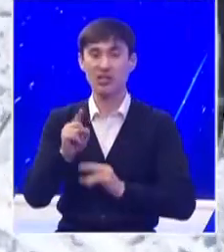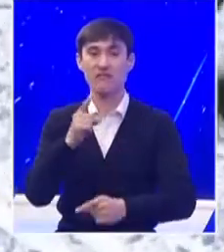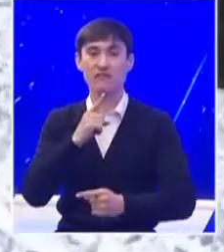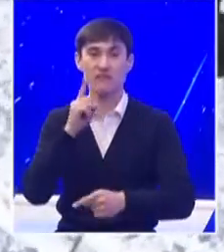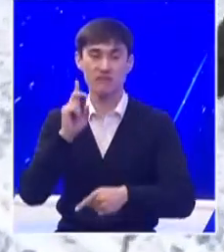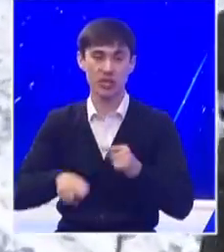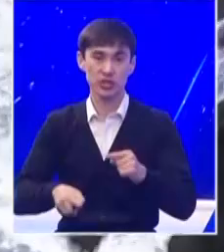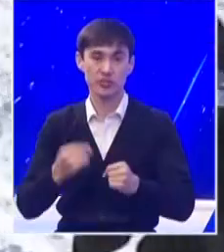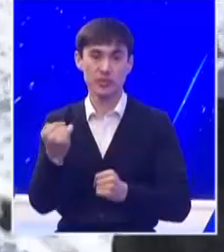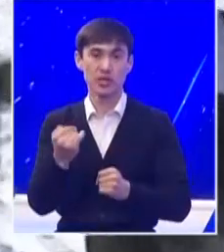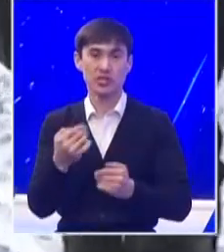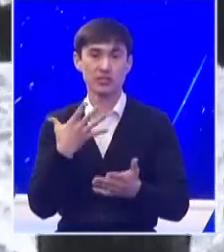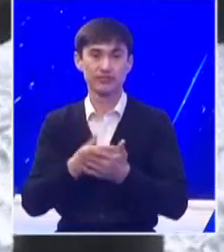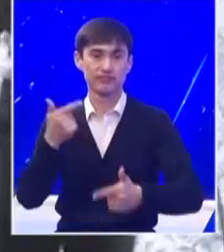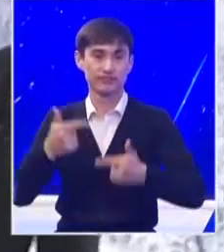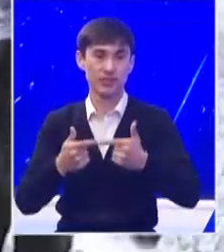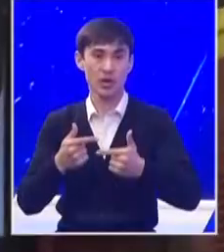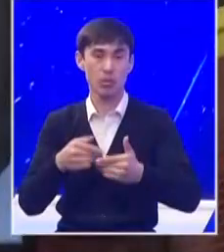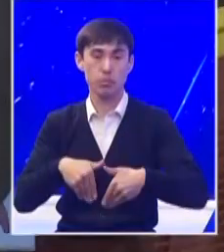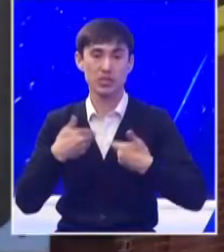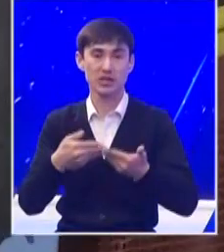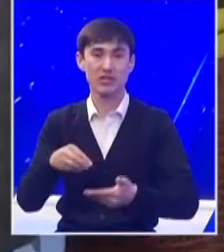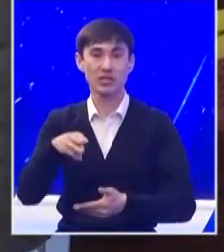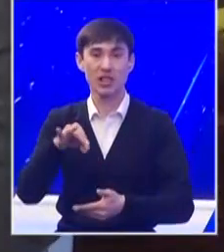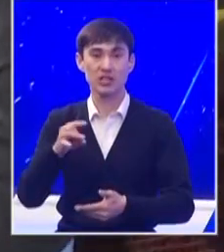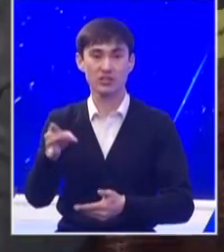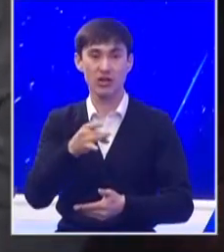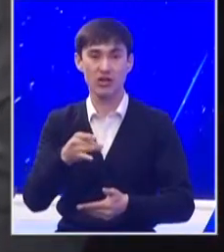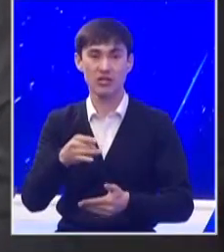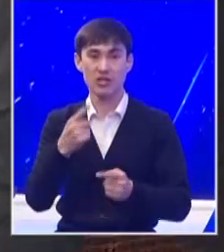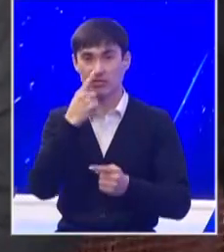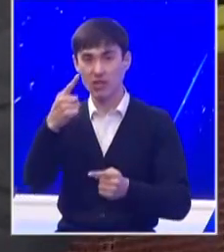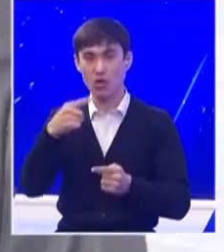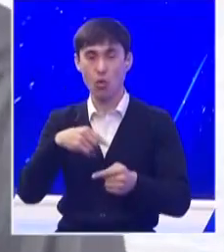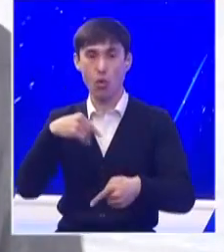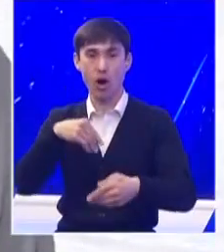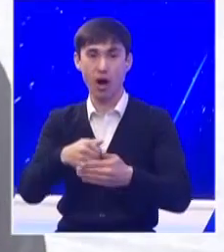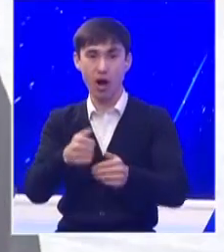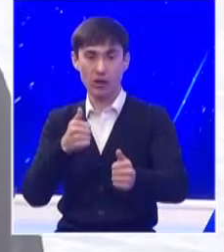Своих соперников в индивидуальном забеге представитель Талгарского района оставил далеко позади.